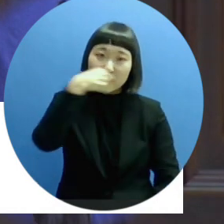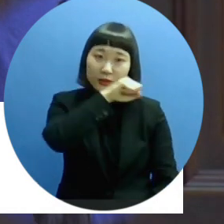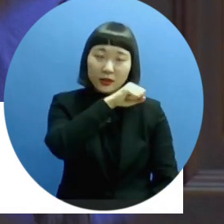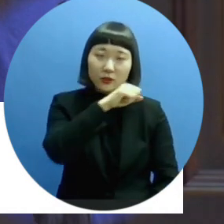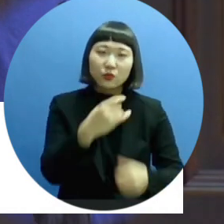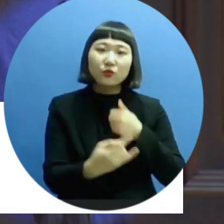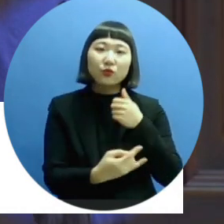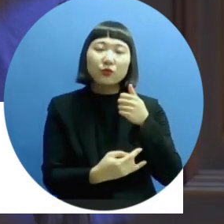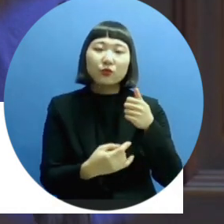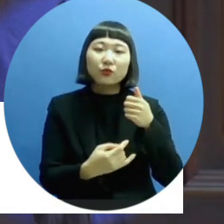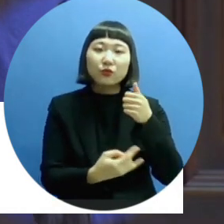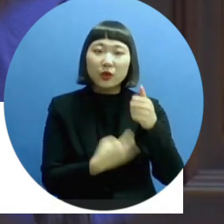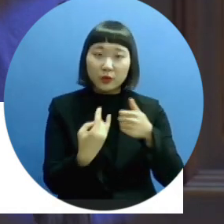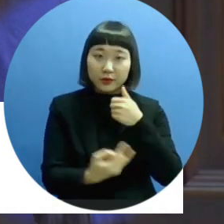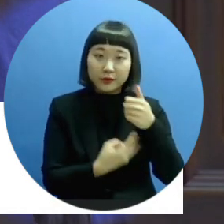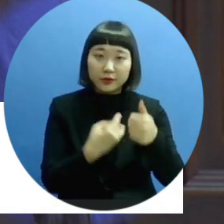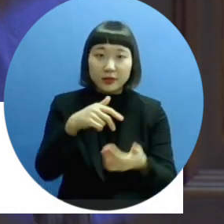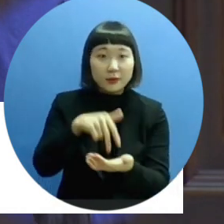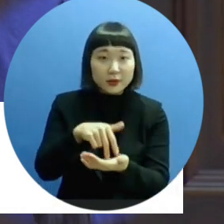예산을 심사하면서